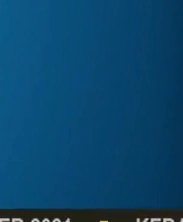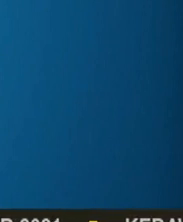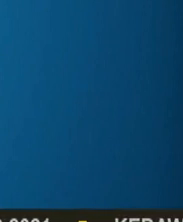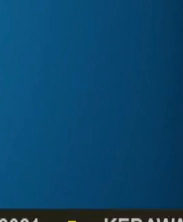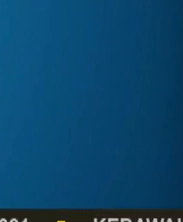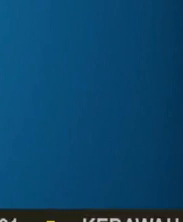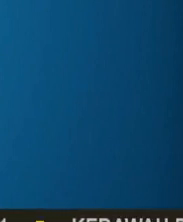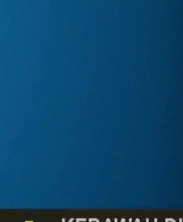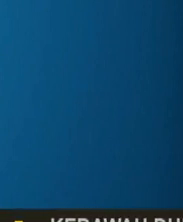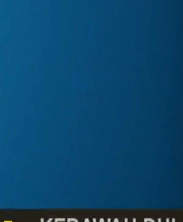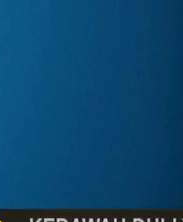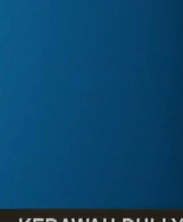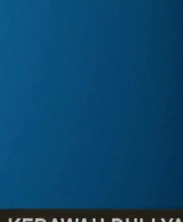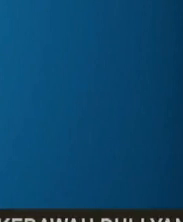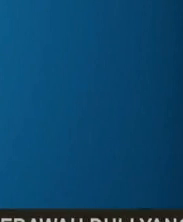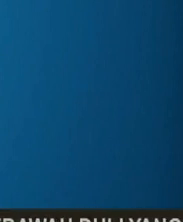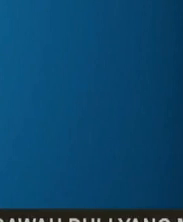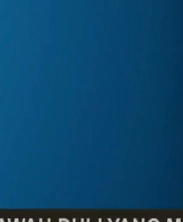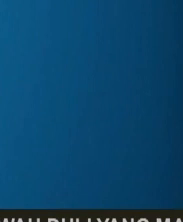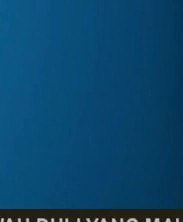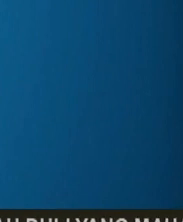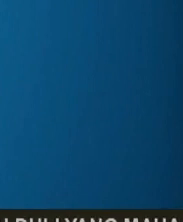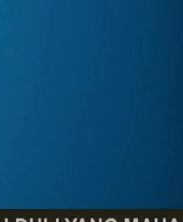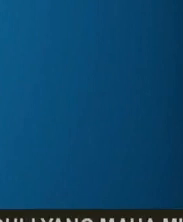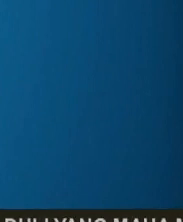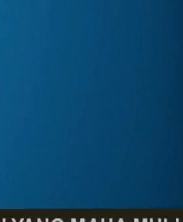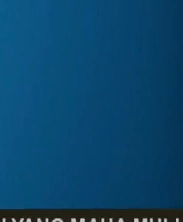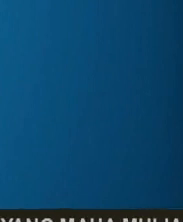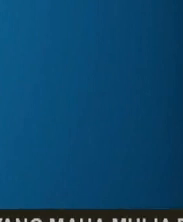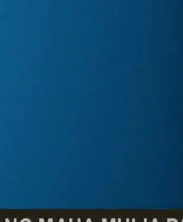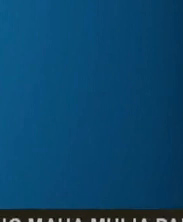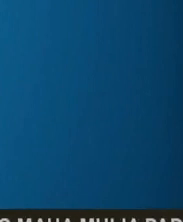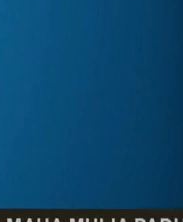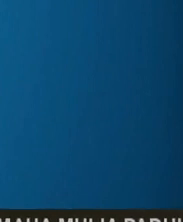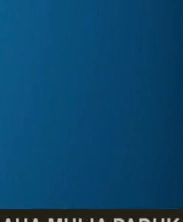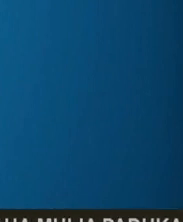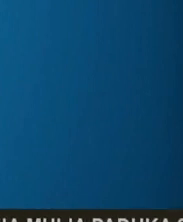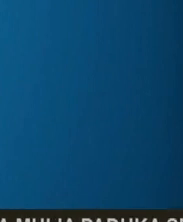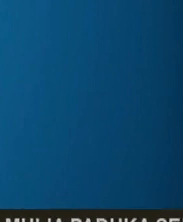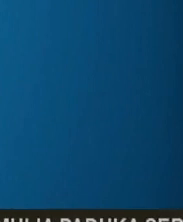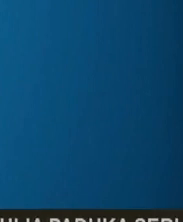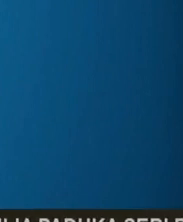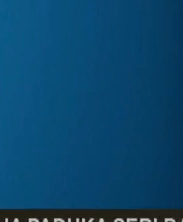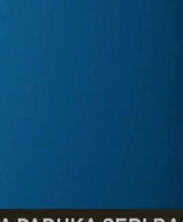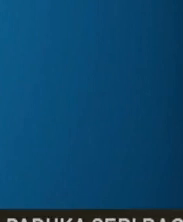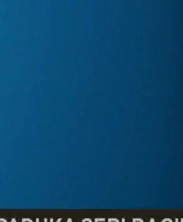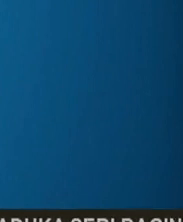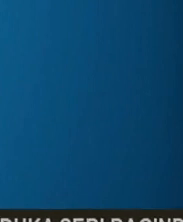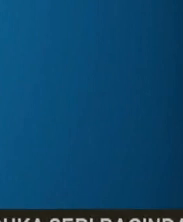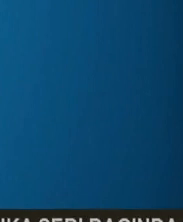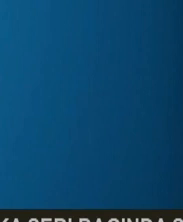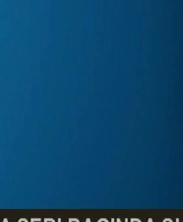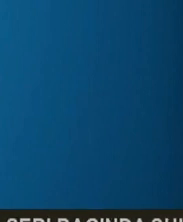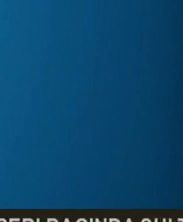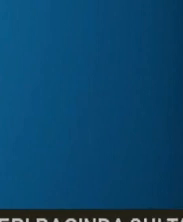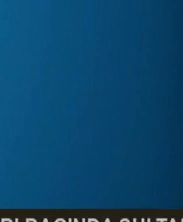pada setiap hari isnin hingga khamis dan pada setiap hari Sabtu pusat kesehatan sungai yang dari 1.00 45